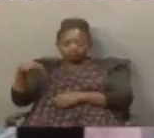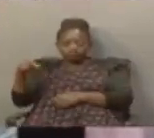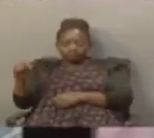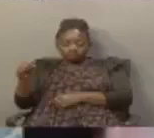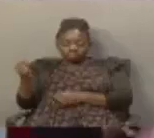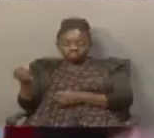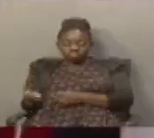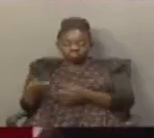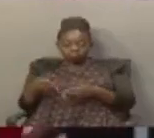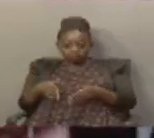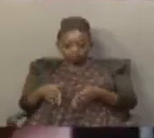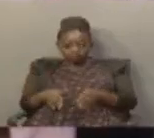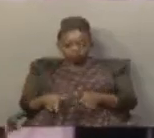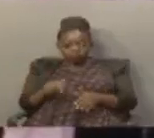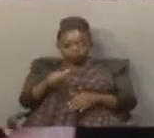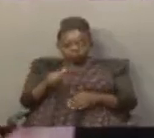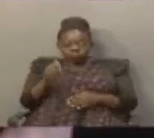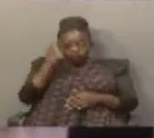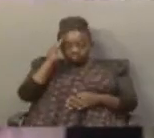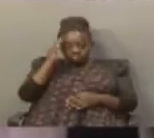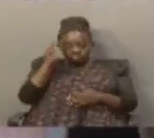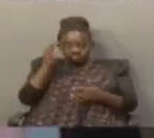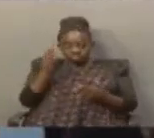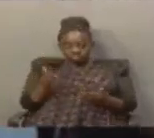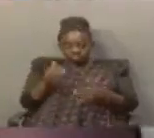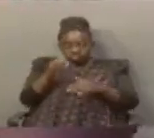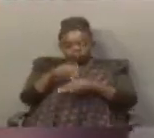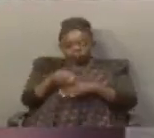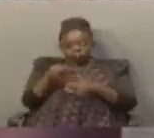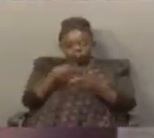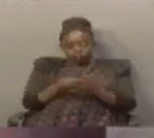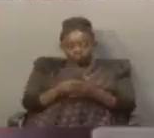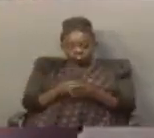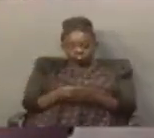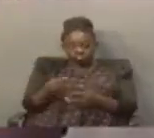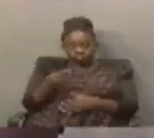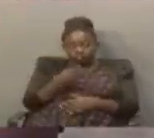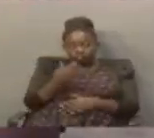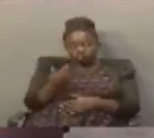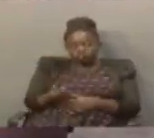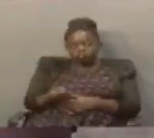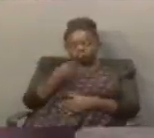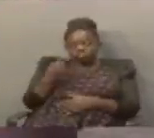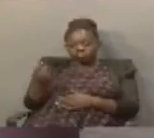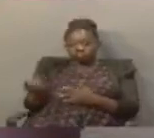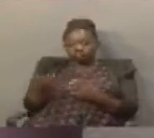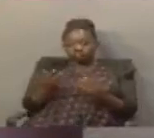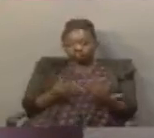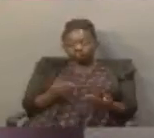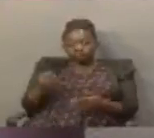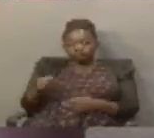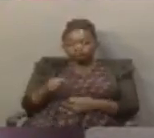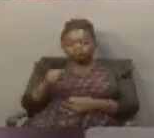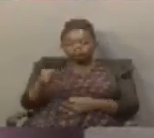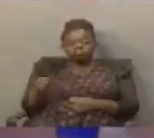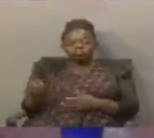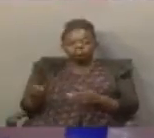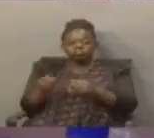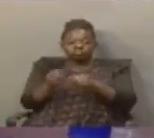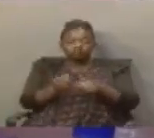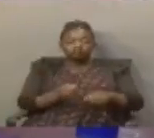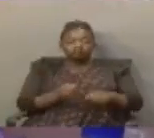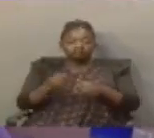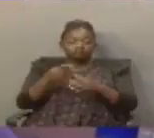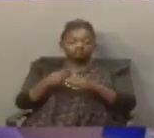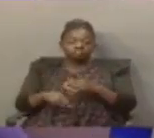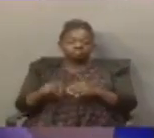bw'alemereddwa okuzaala kyokka nga ye amanyi nti asindisa ensimbi za ssomero. Mariam Nabukenya eyabadde aleeta mwana munne okwanjulwa